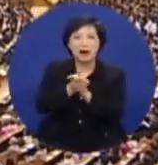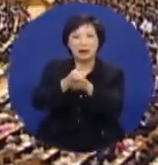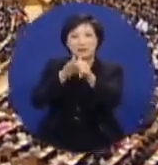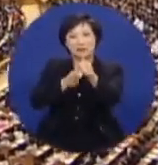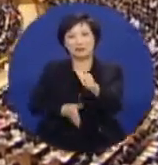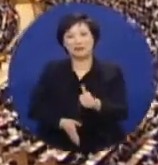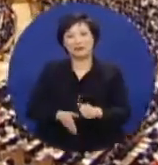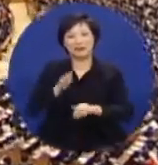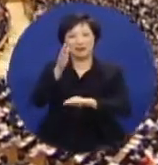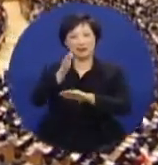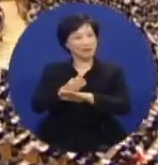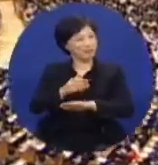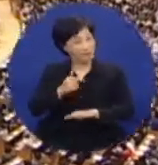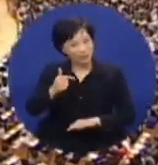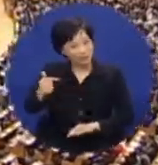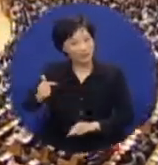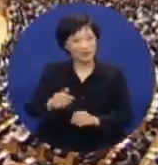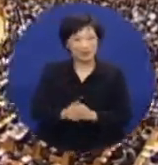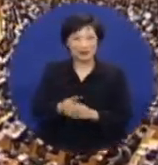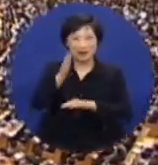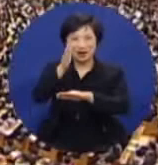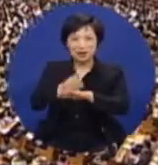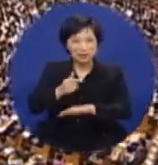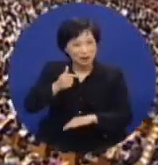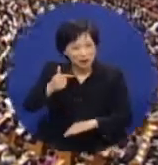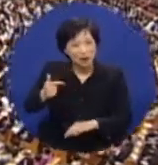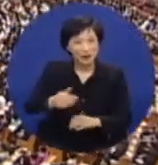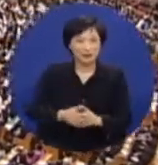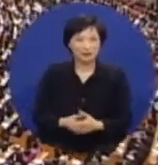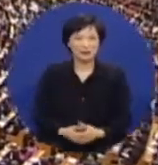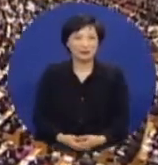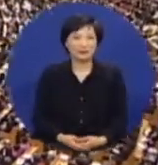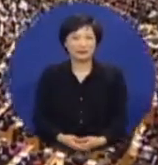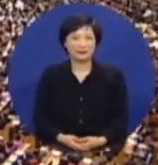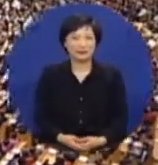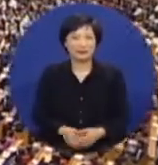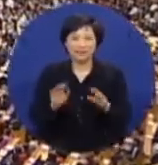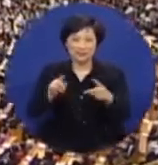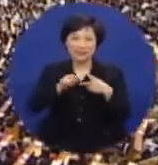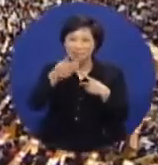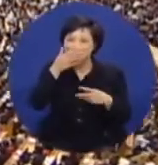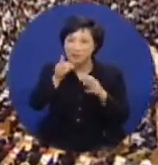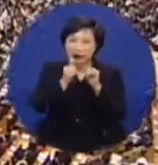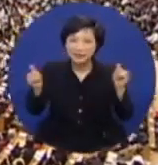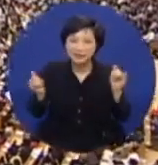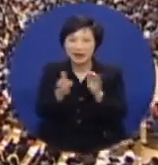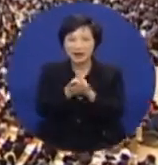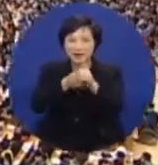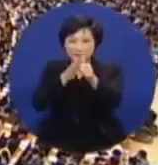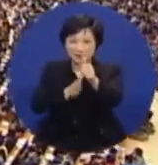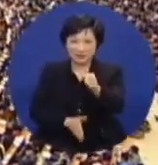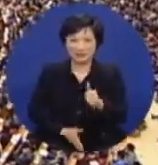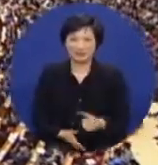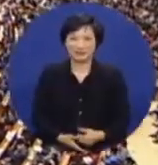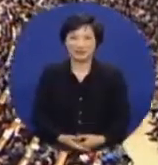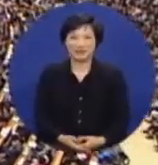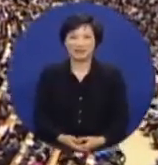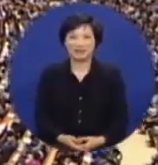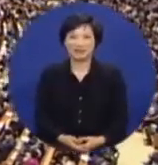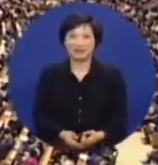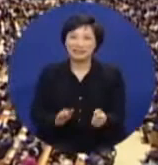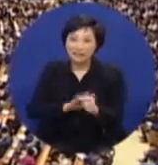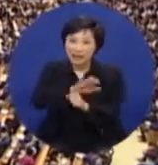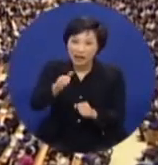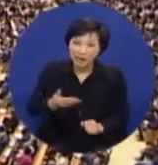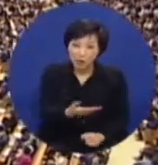감사할 너무너무 감사의 이에 되시면 아멘 합시다 사랑하는